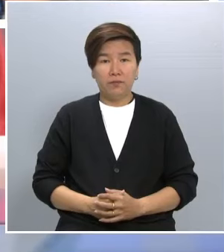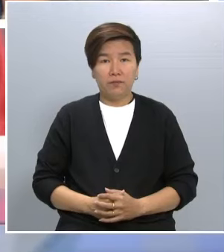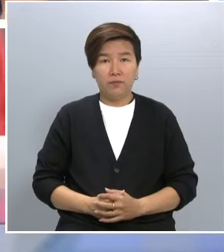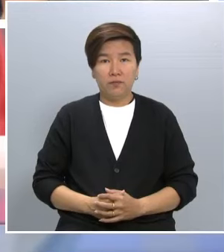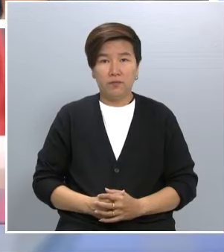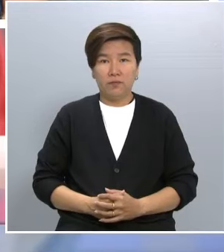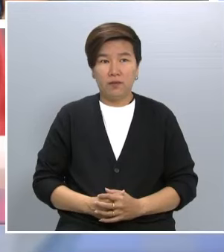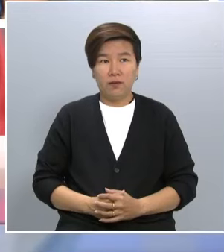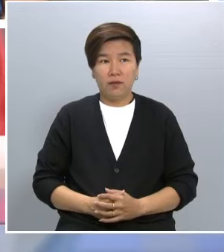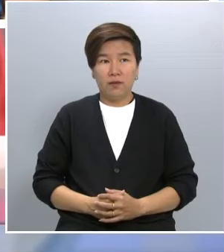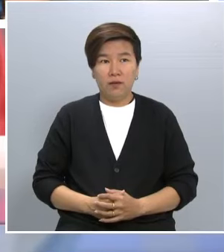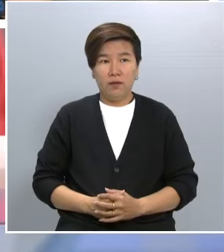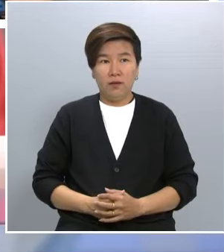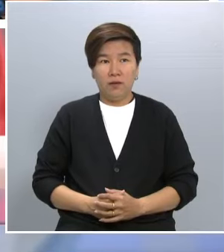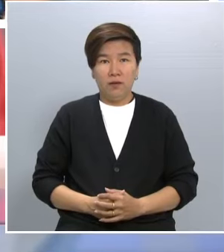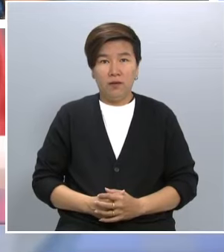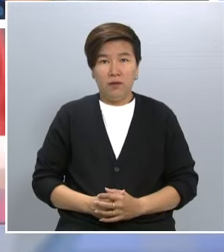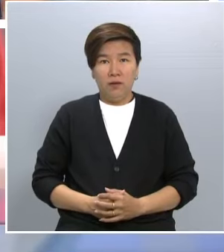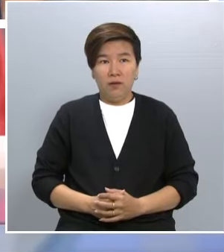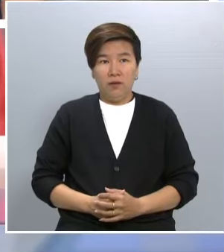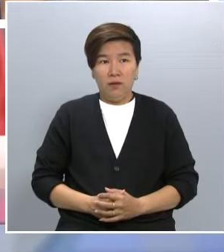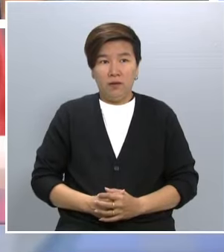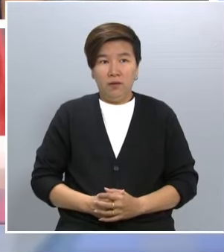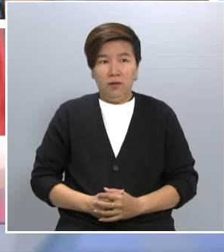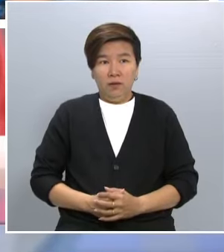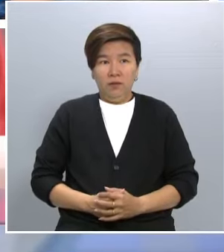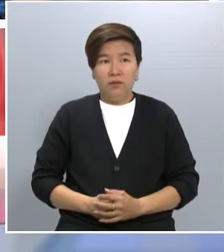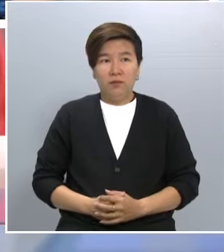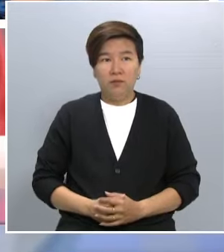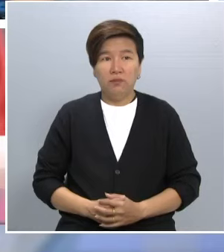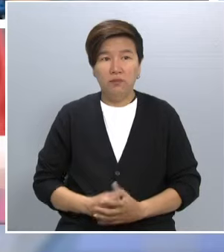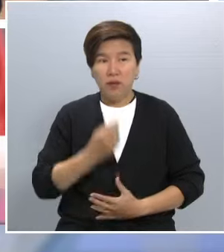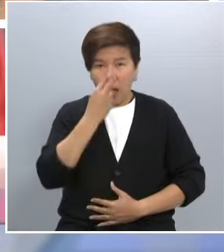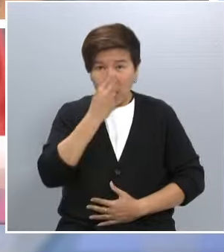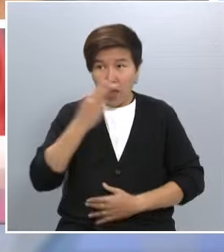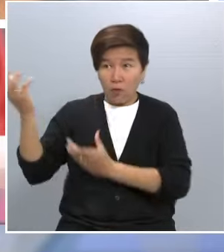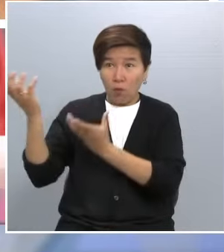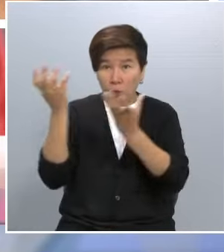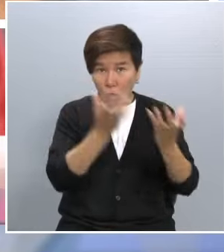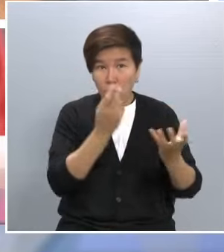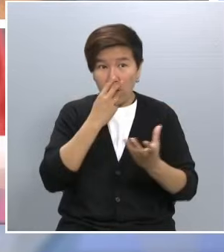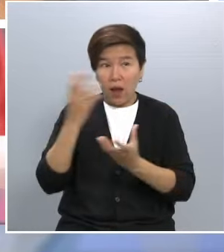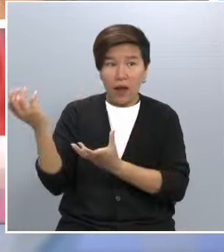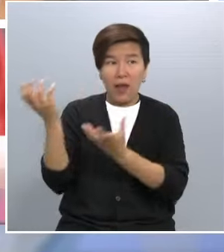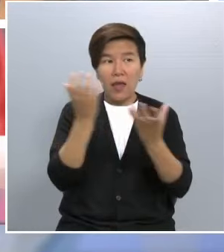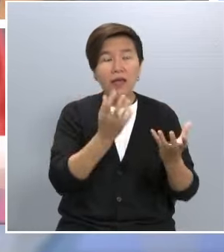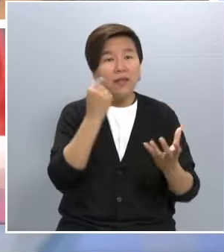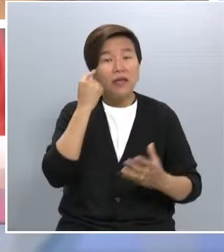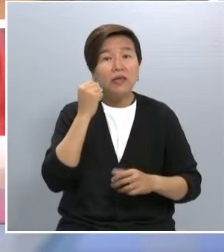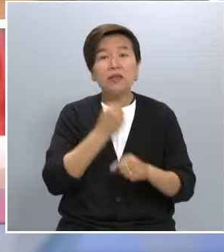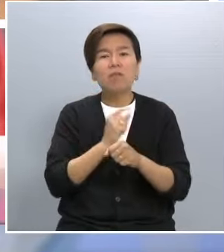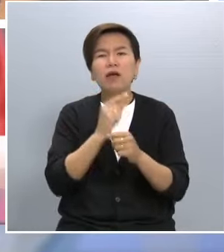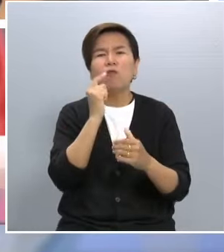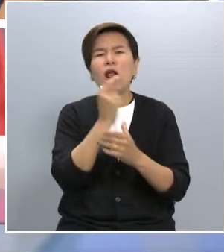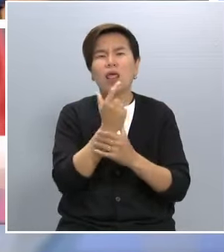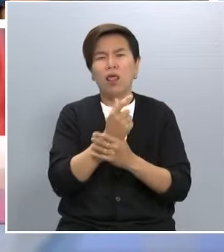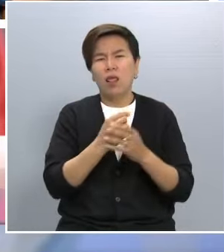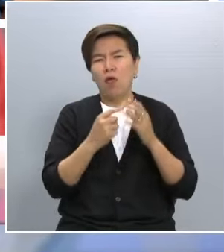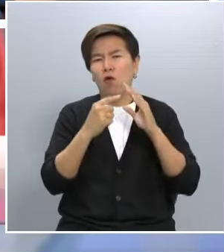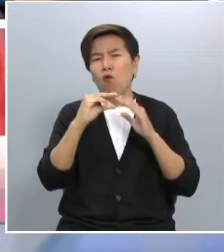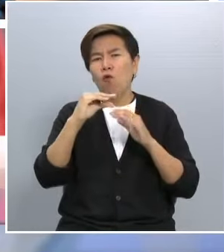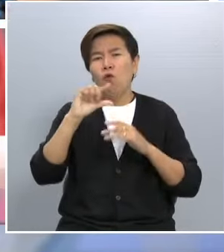เรารู้ไหมว่าจะมีเขามีการขาย เห็นเขาเอาเข้ามาแต่คิดว่าของหลอมปกติก็คือเหมือนกับชินอ่ะเพราะว่ามัน